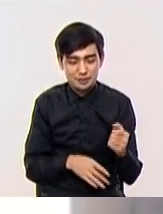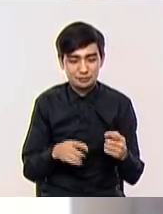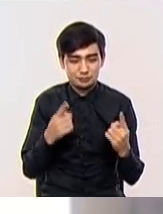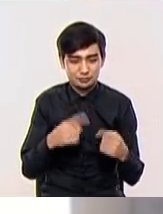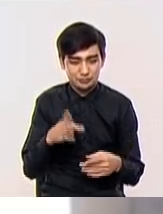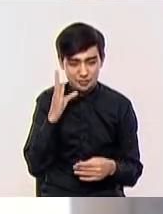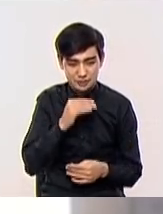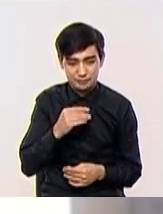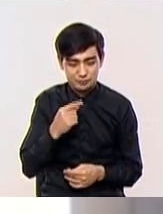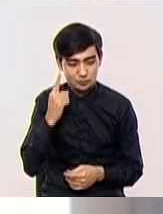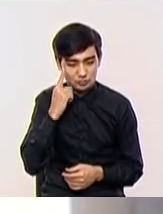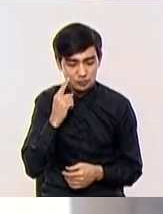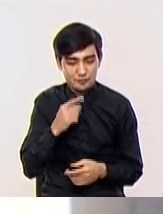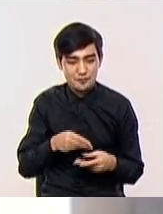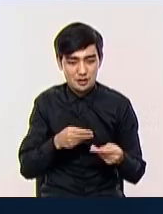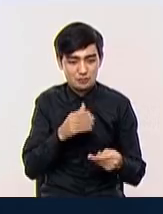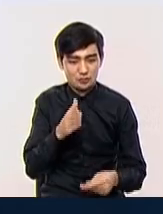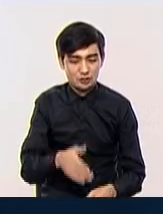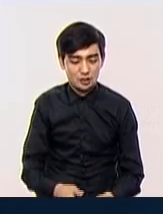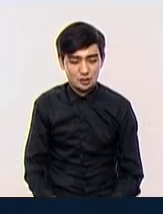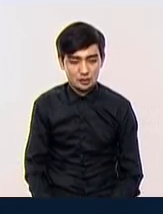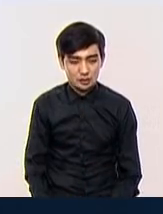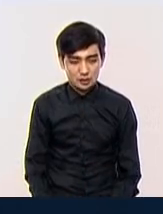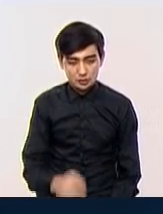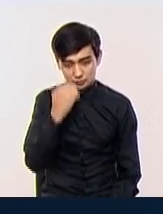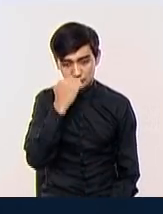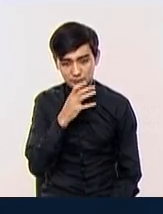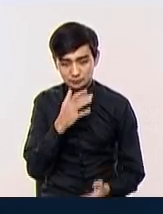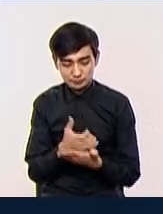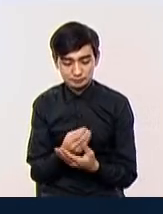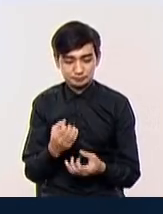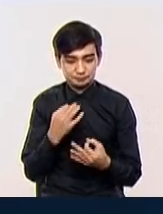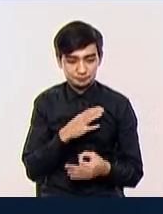кедейліктің алдын алуға үлкен әсер етеді. Жақсы уақыт тауып пікір білдіргеніңізге рахмет.